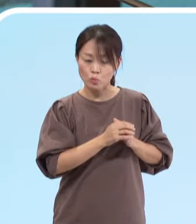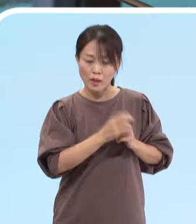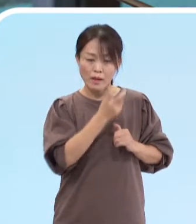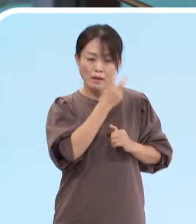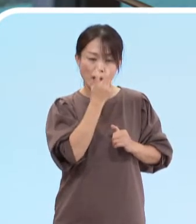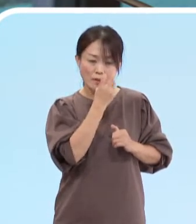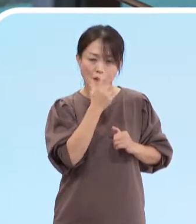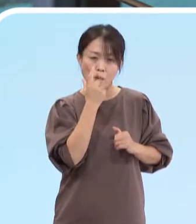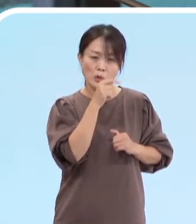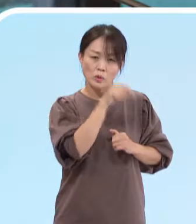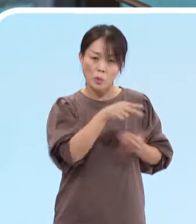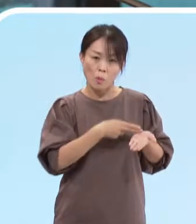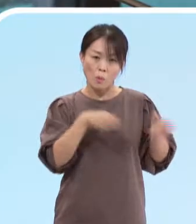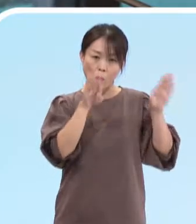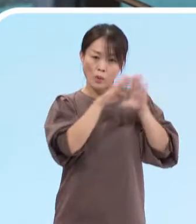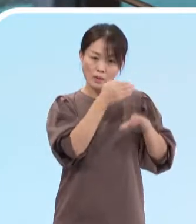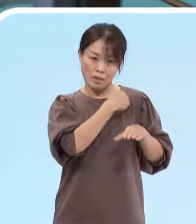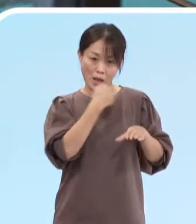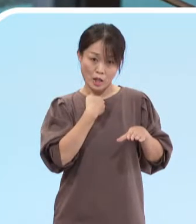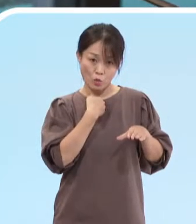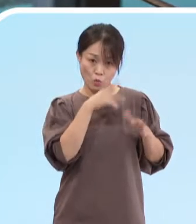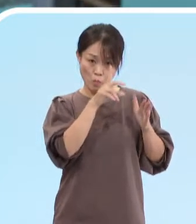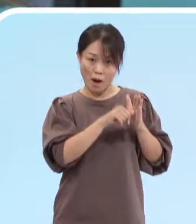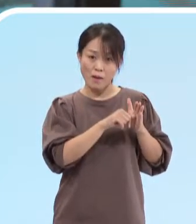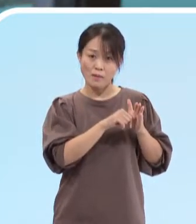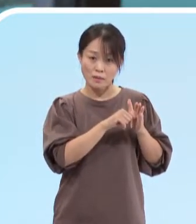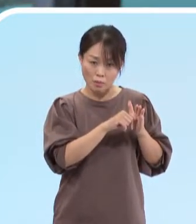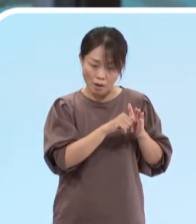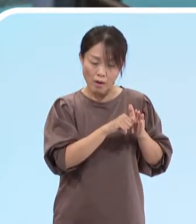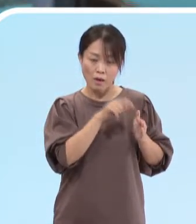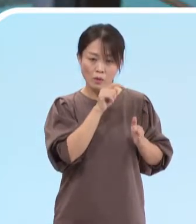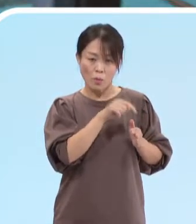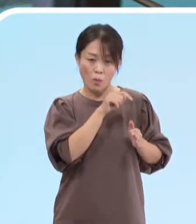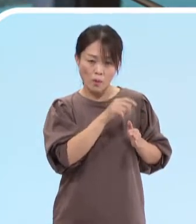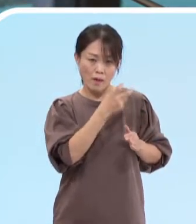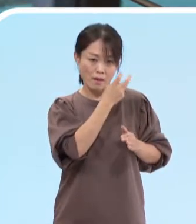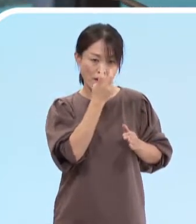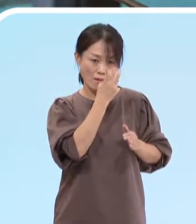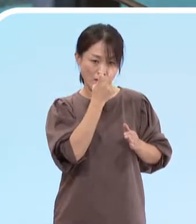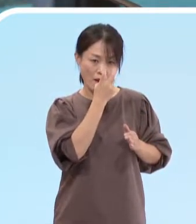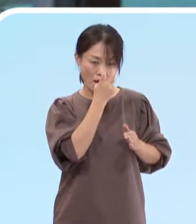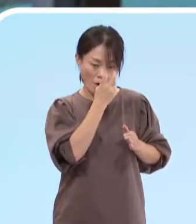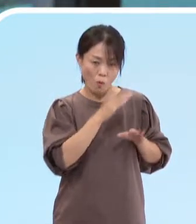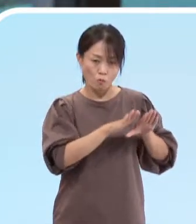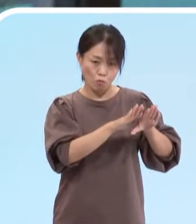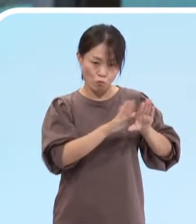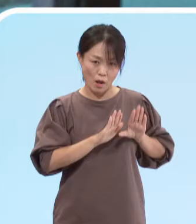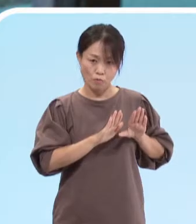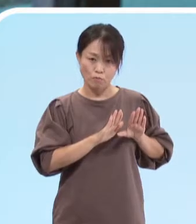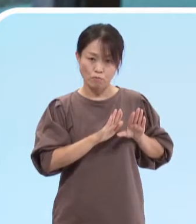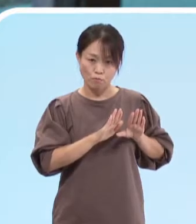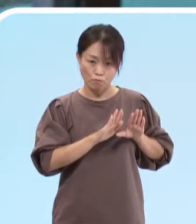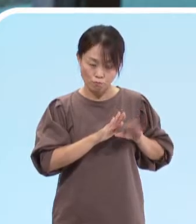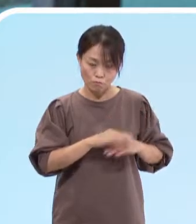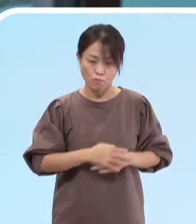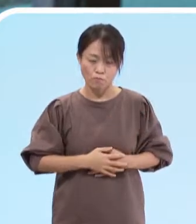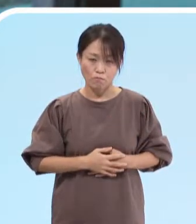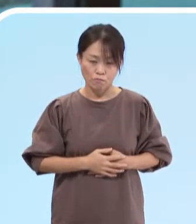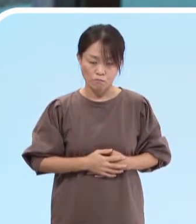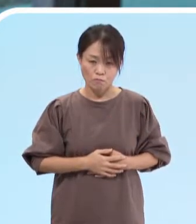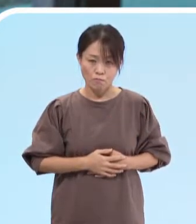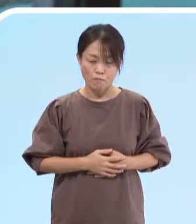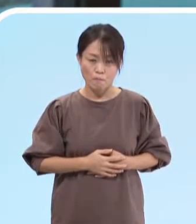。検査がその医療機関で実施できますよというところでございましたら、そこで検査や診療を受け